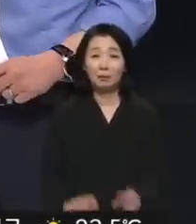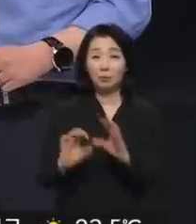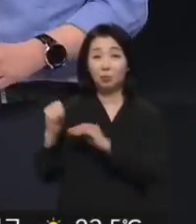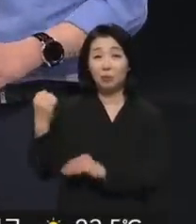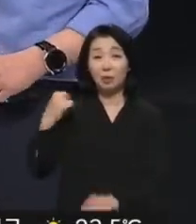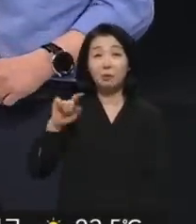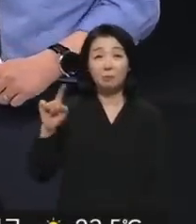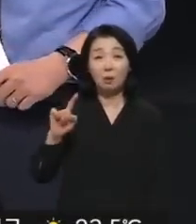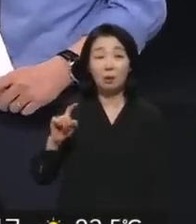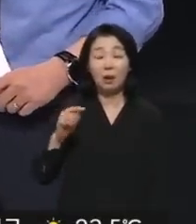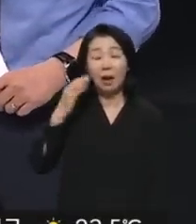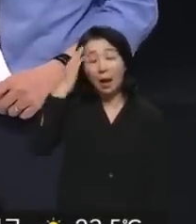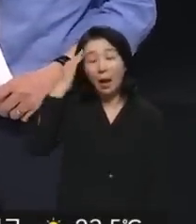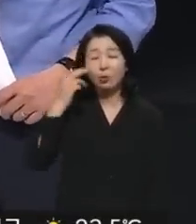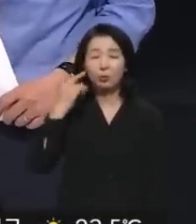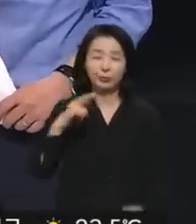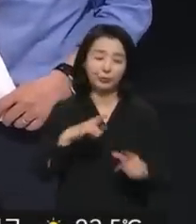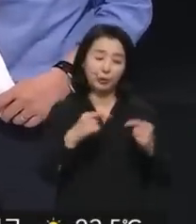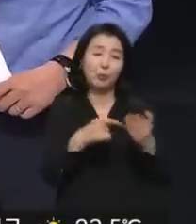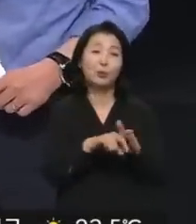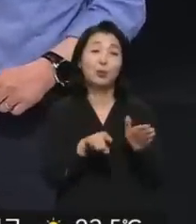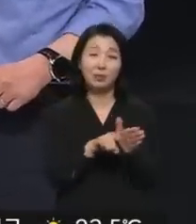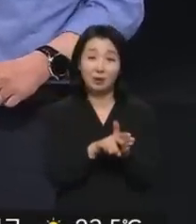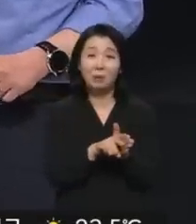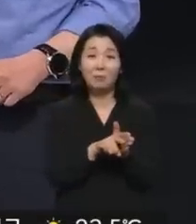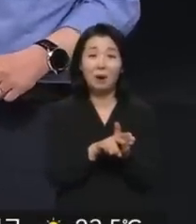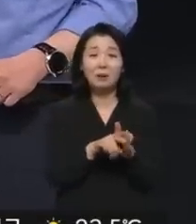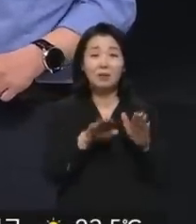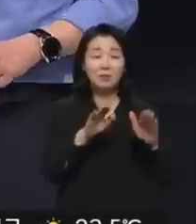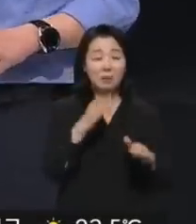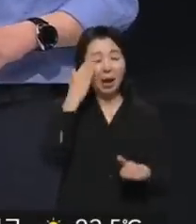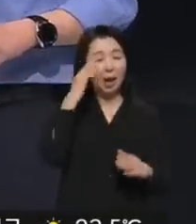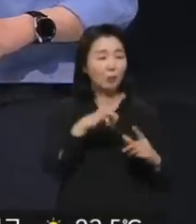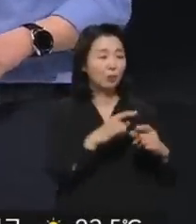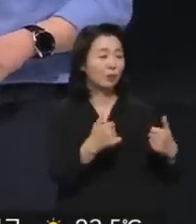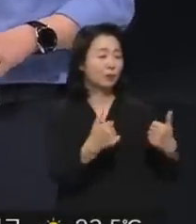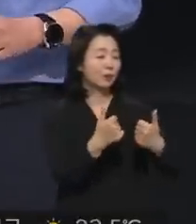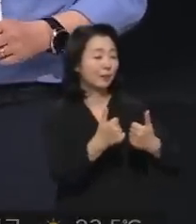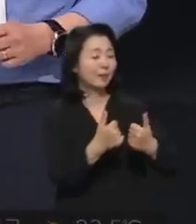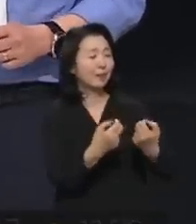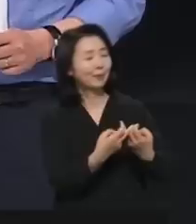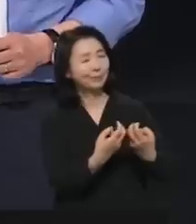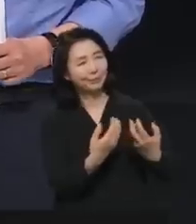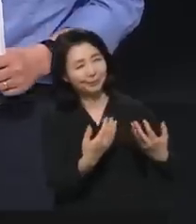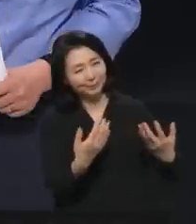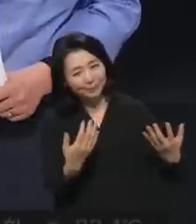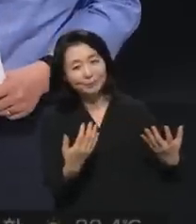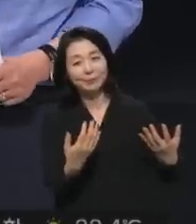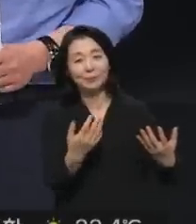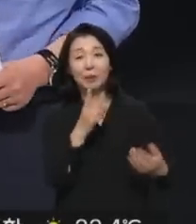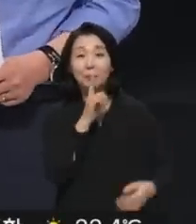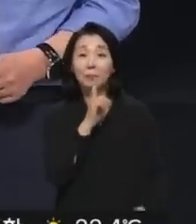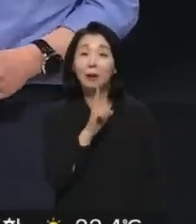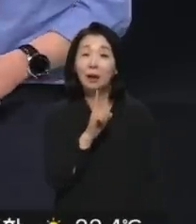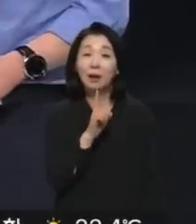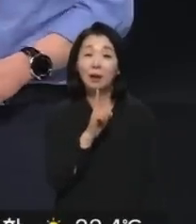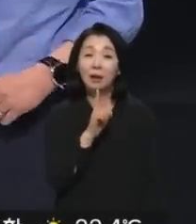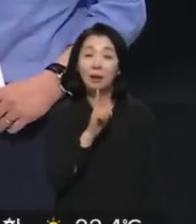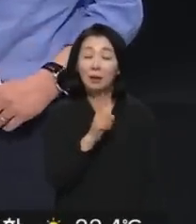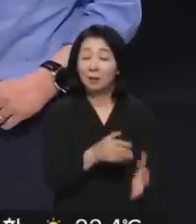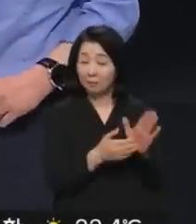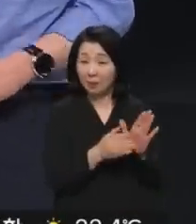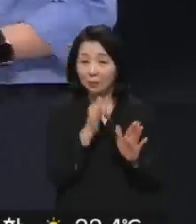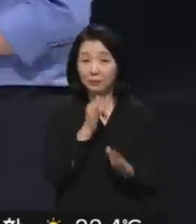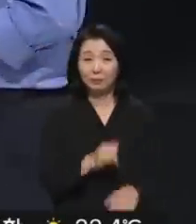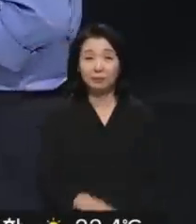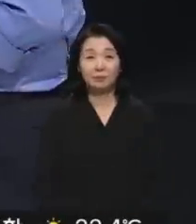국민의힘에선 한미일 공조를 위해서라도 이번 한일 정상회담은 어쩔 수 없는 선택이었다. 방어 논리도